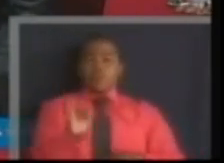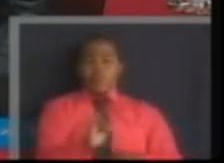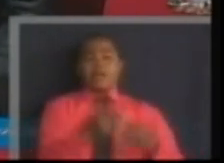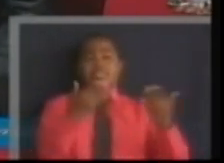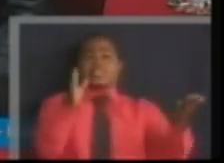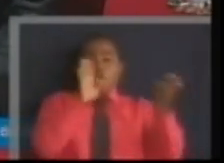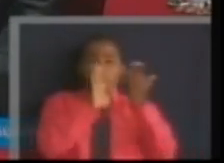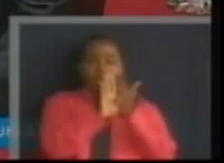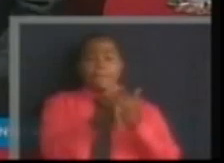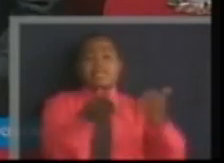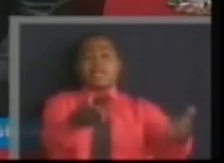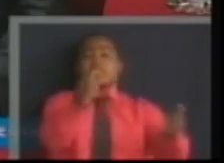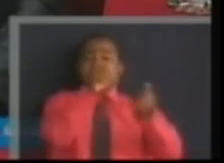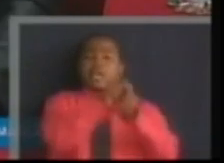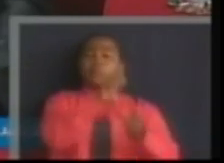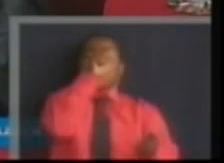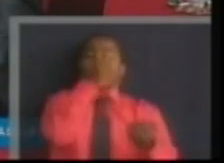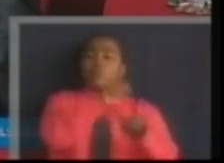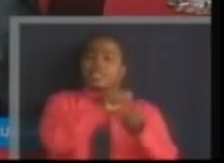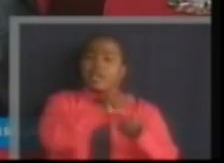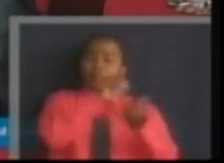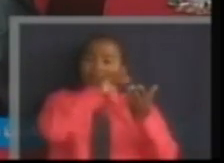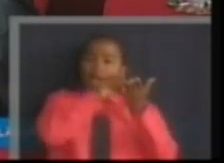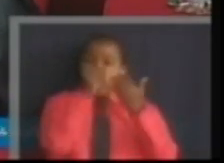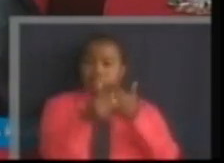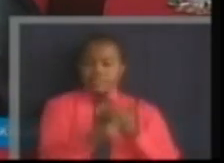hili jambo kwa hoja gani?